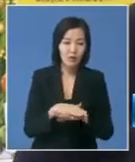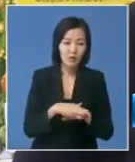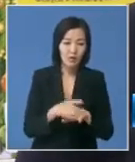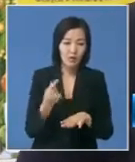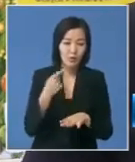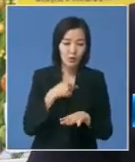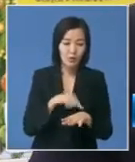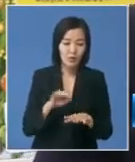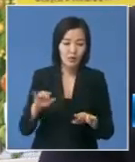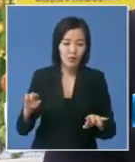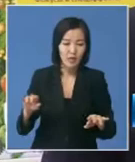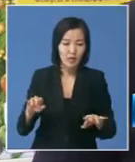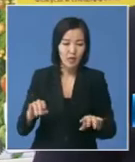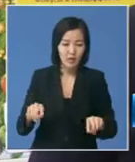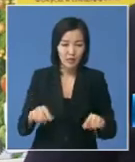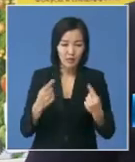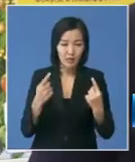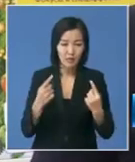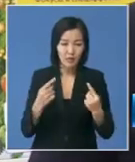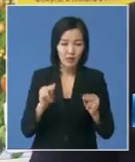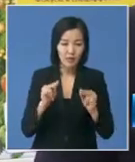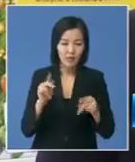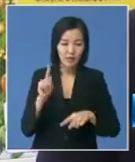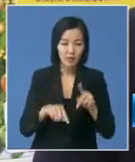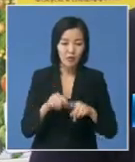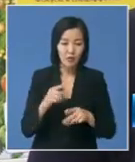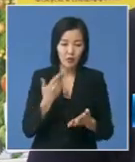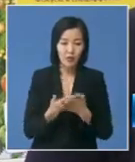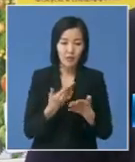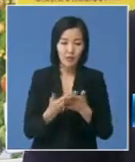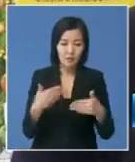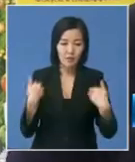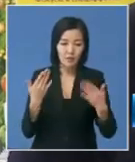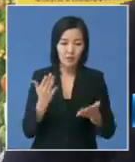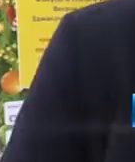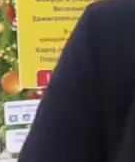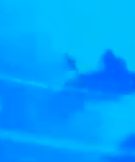рухани тұрғыда сонымен қатар біздің нағыз патриот екенімізді көрсету мақсатына жасалған іс шара.